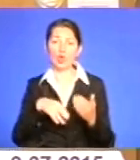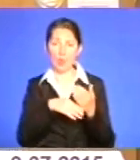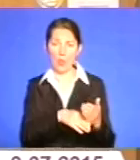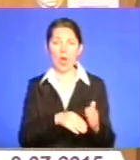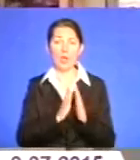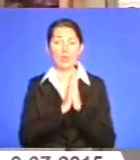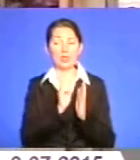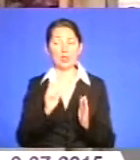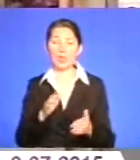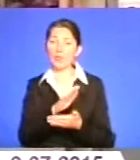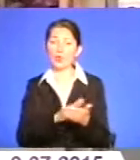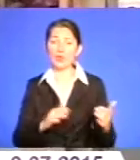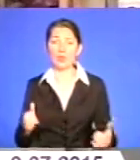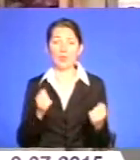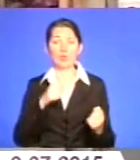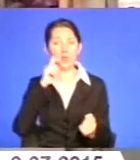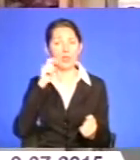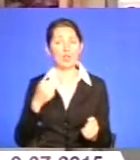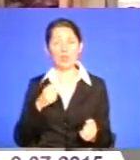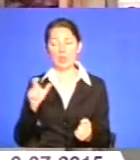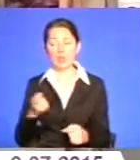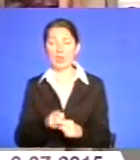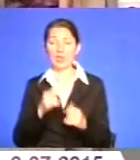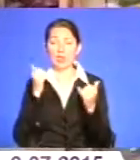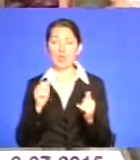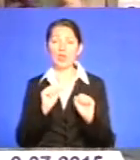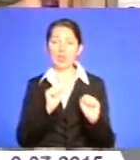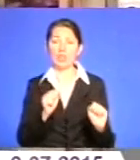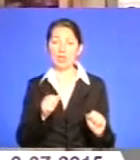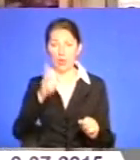людей продовжувати підтримувати українських бійців, які нині захищають країну на сході України.